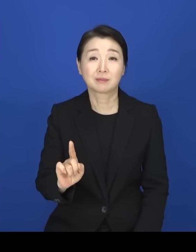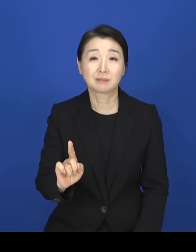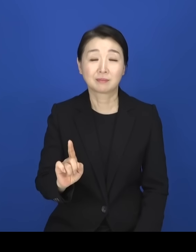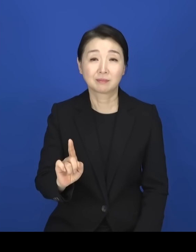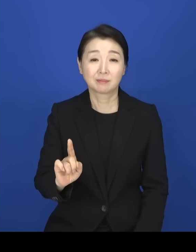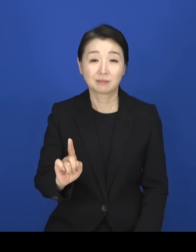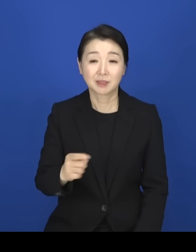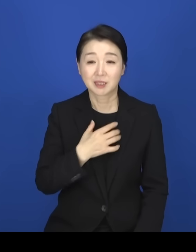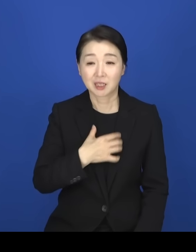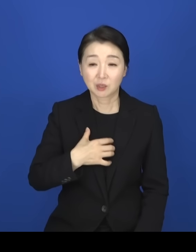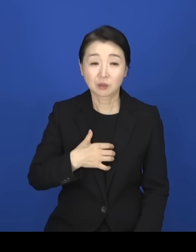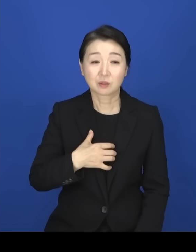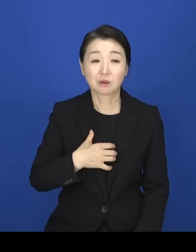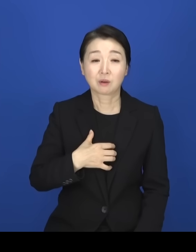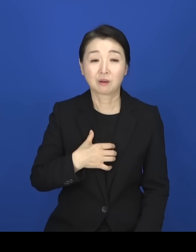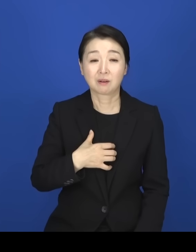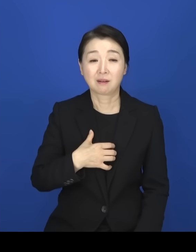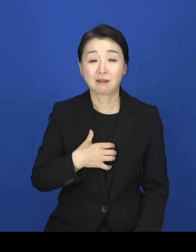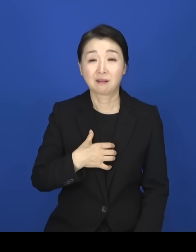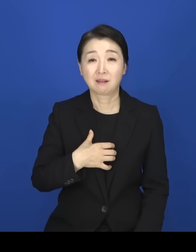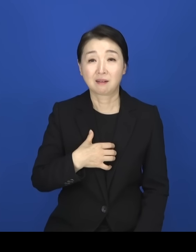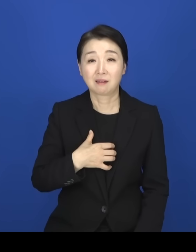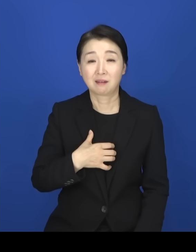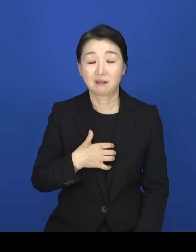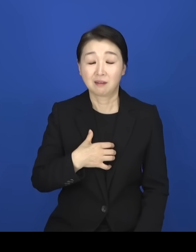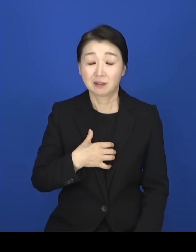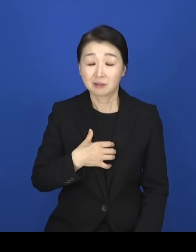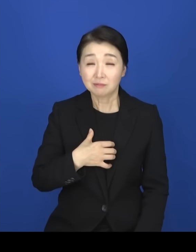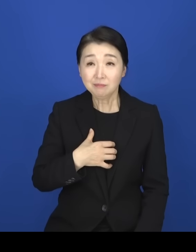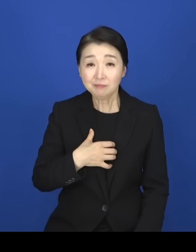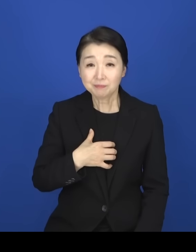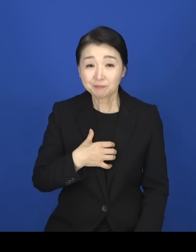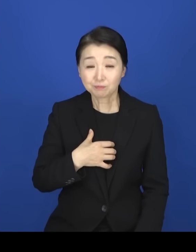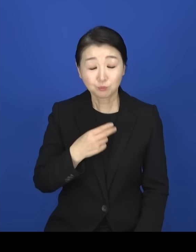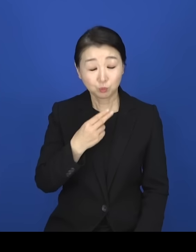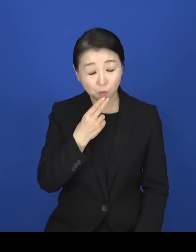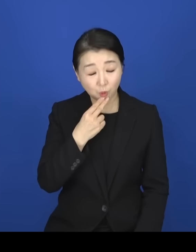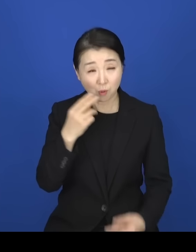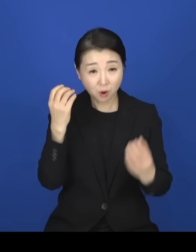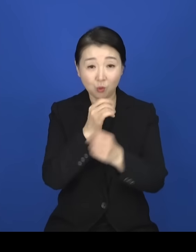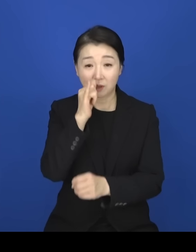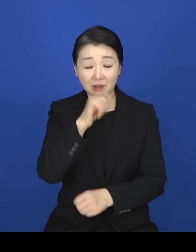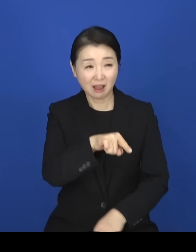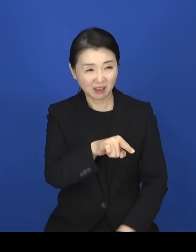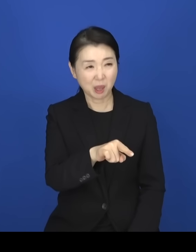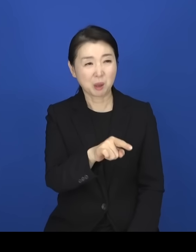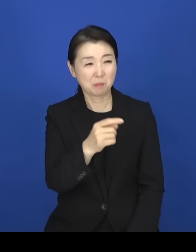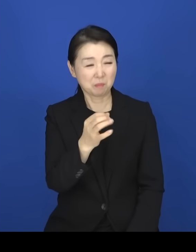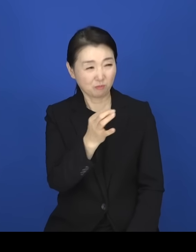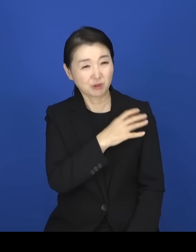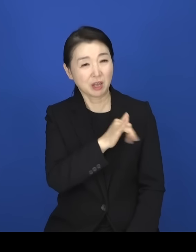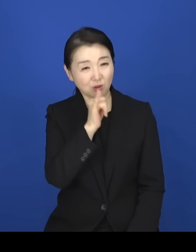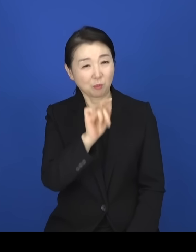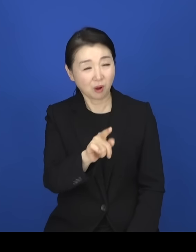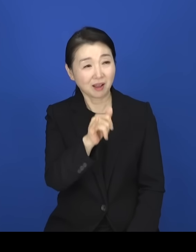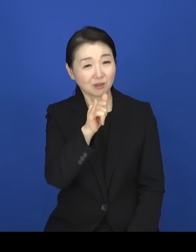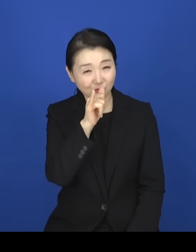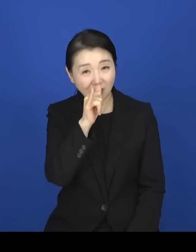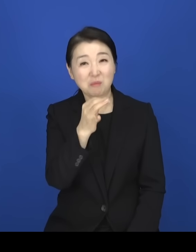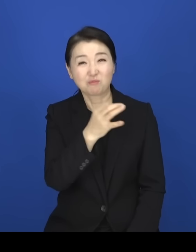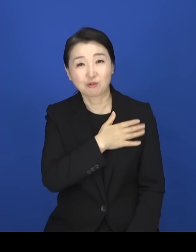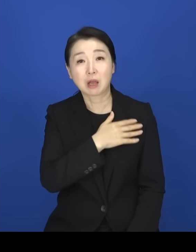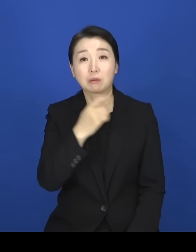이제 걱정을 안 한다거나 오히려 오해를 하죠. 야, 얘한테 뭐가 있구나. 얘한테 뭐가 있는 것